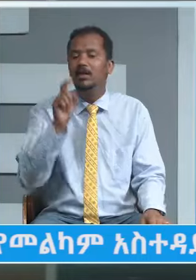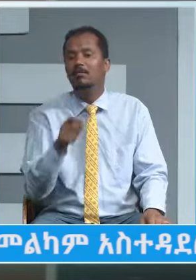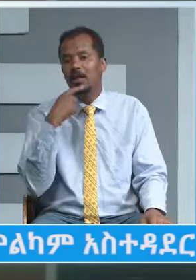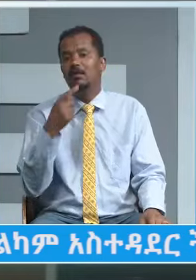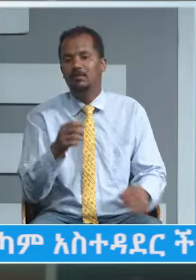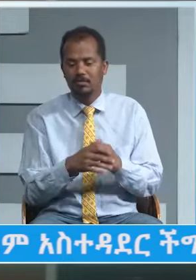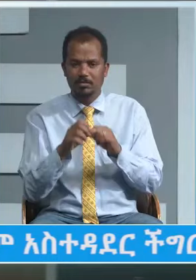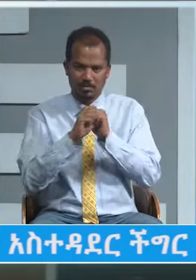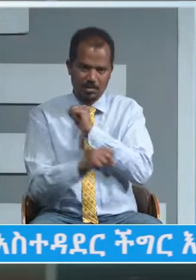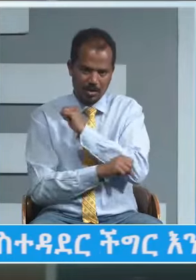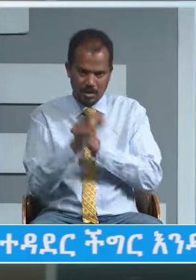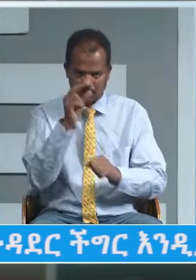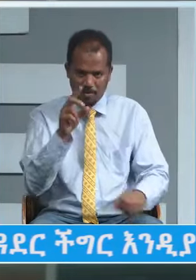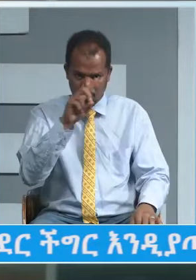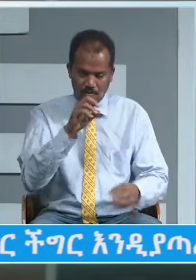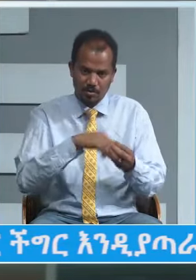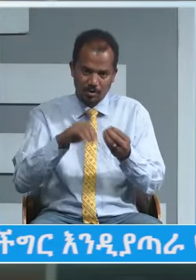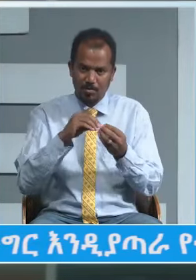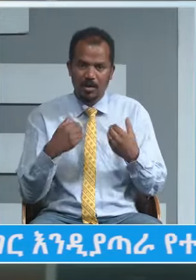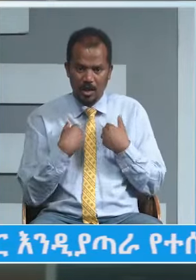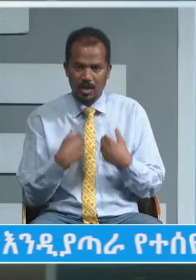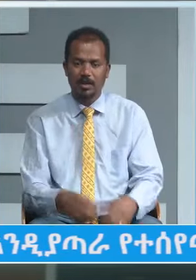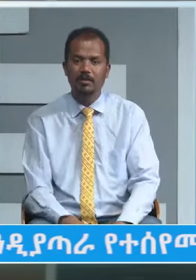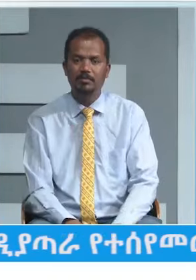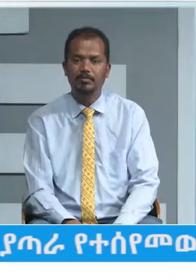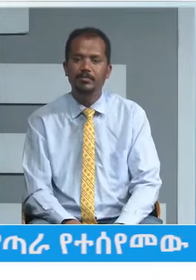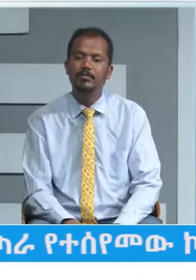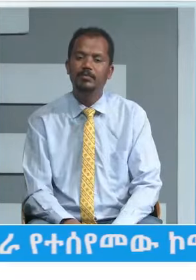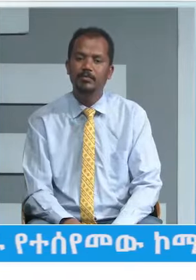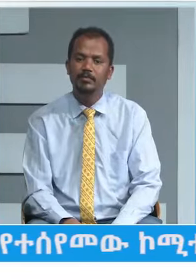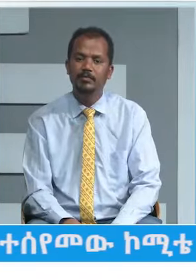ሊሰበስብ ይገባል ተብሏል። መሰረት ባዩ ተጨማሪ አላት።